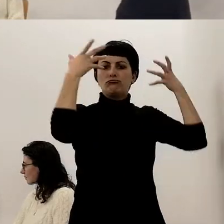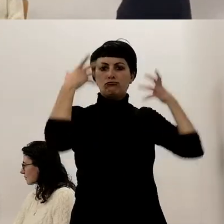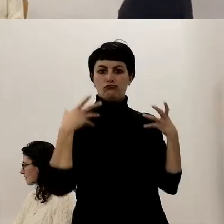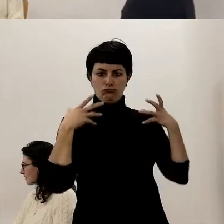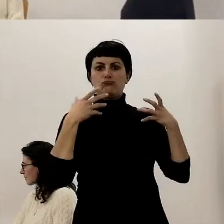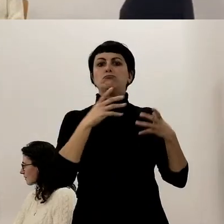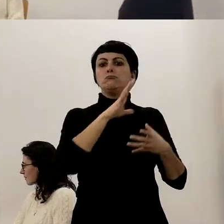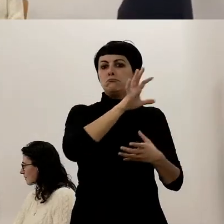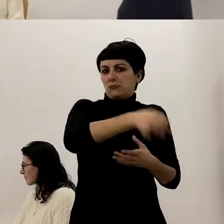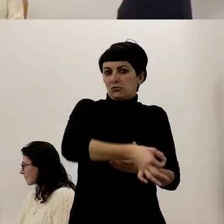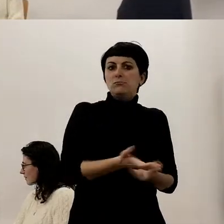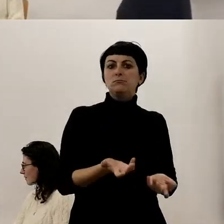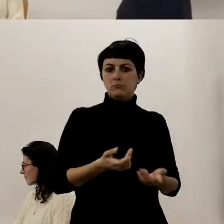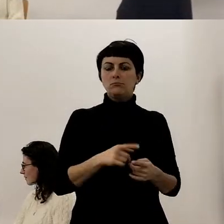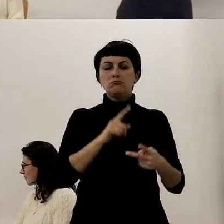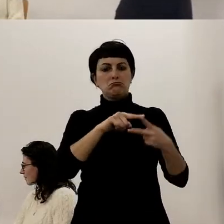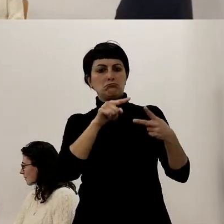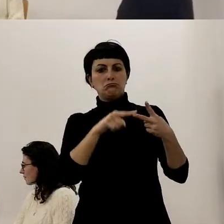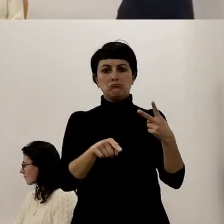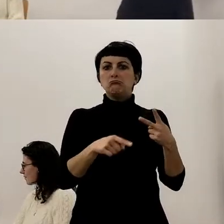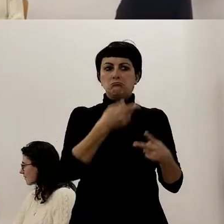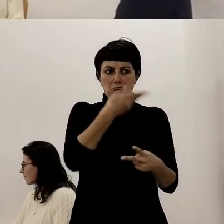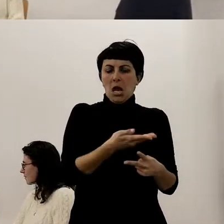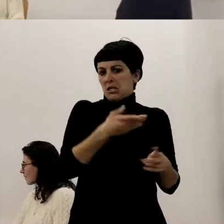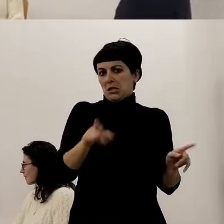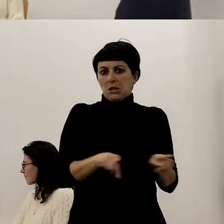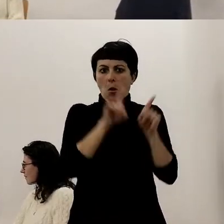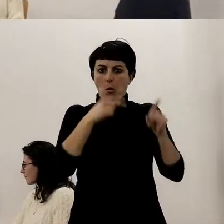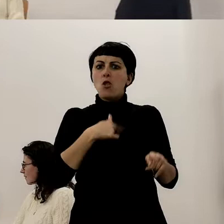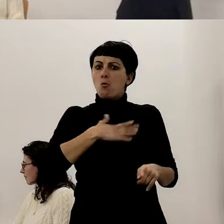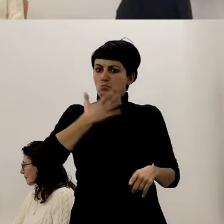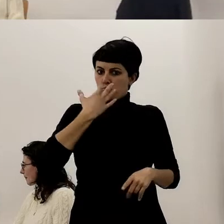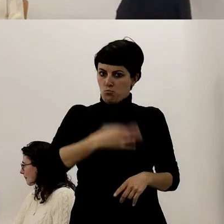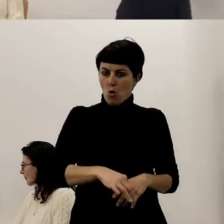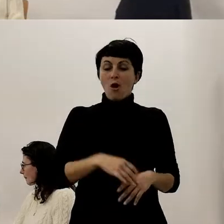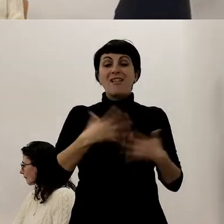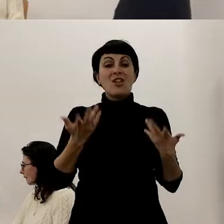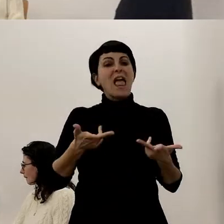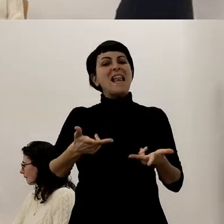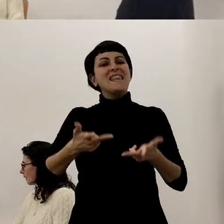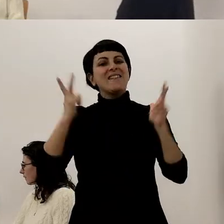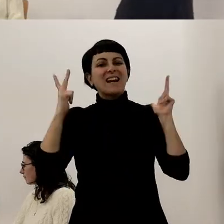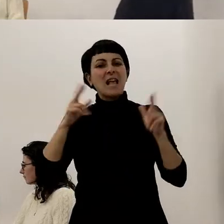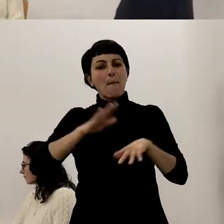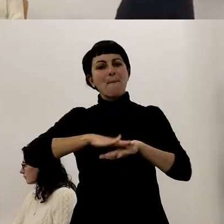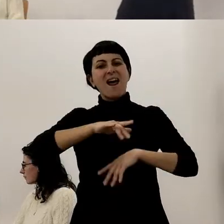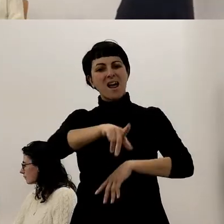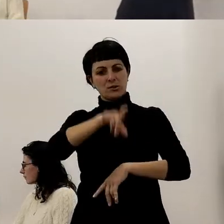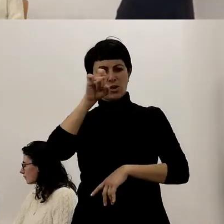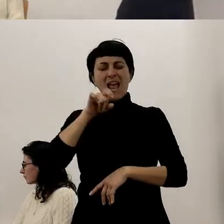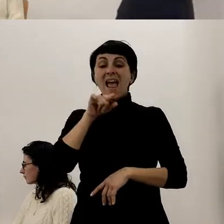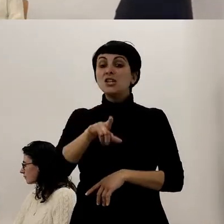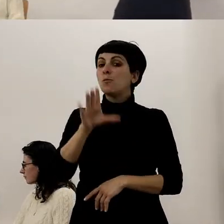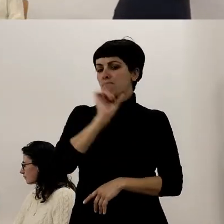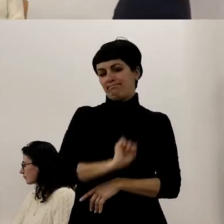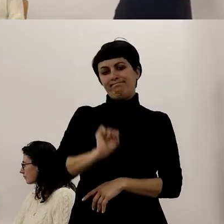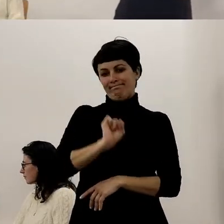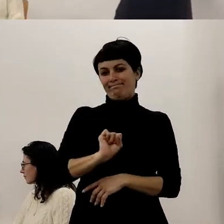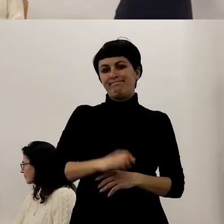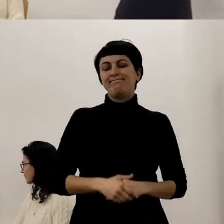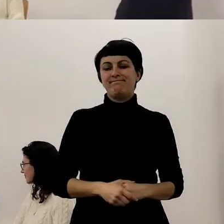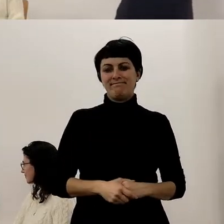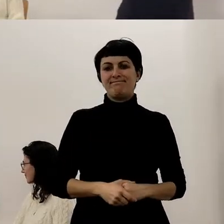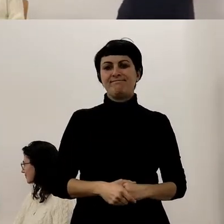o doncs amb les coses, com vulguis, no? I això, la llibertat aquesta és molt xula.